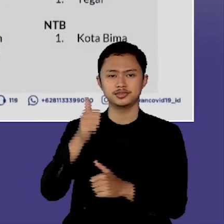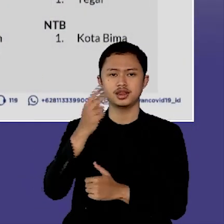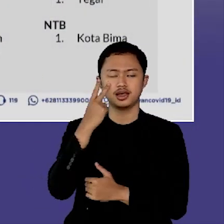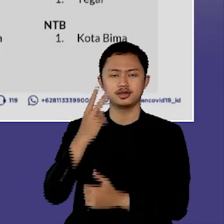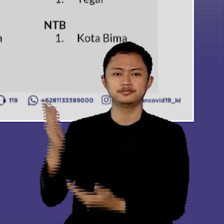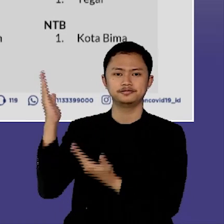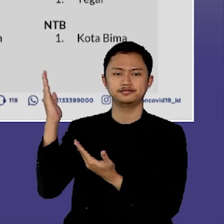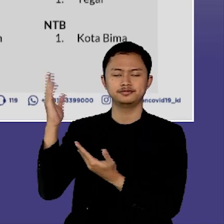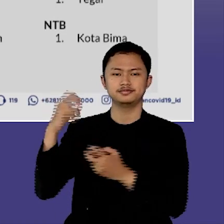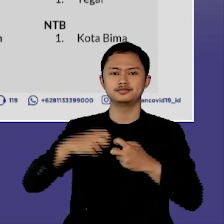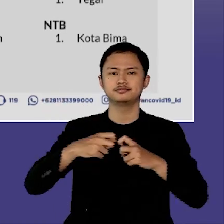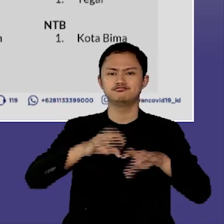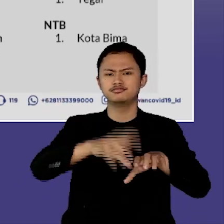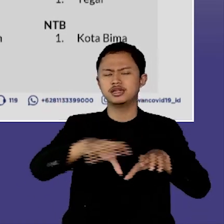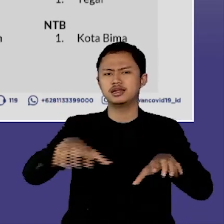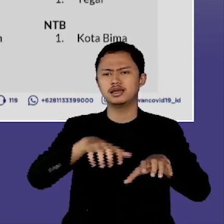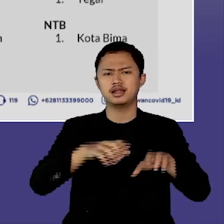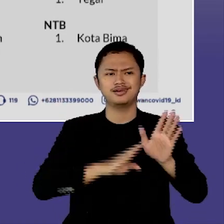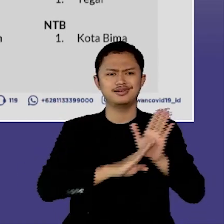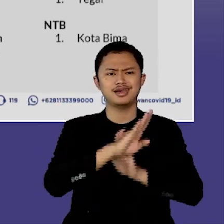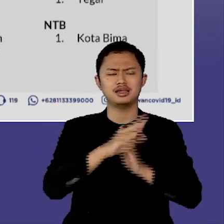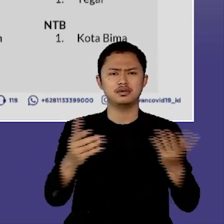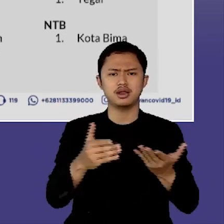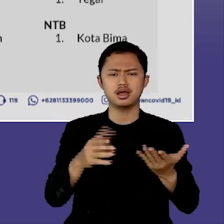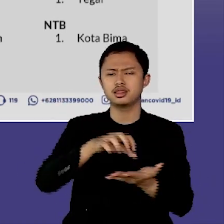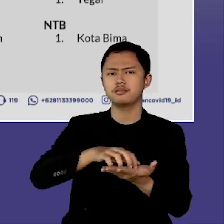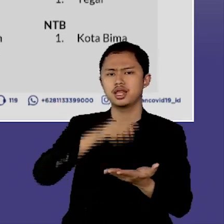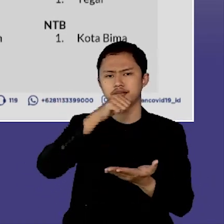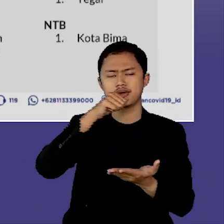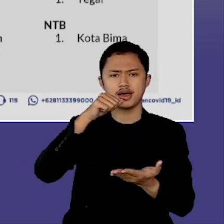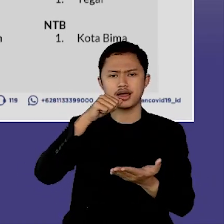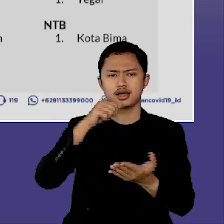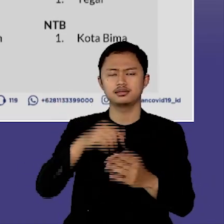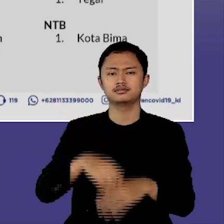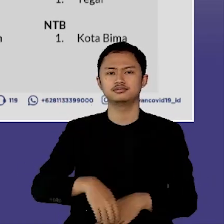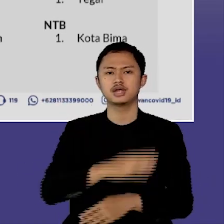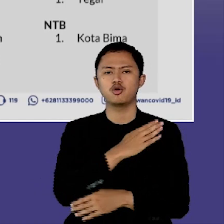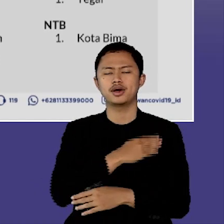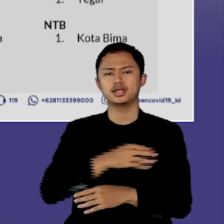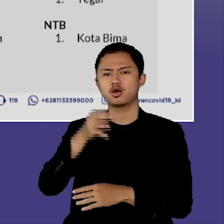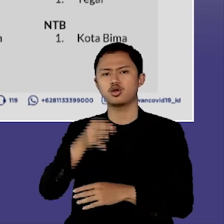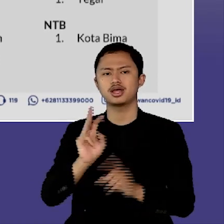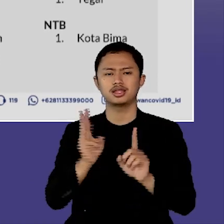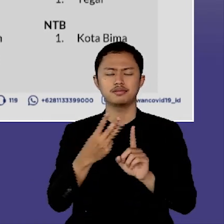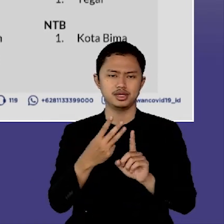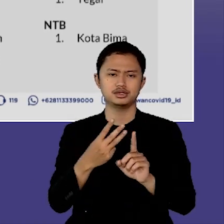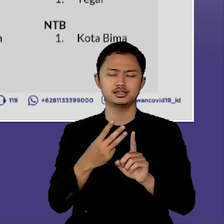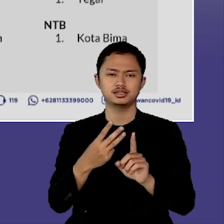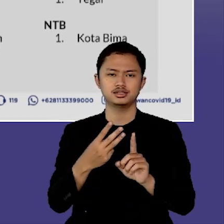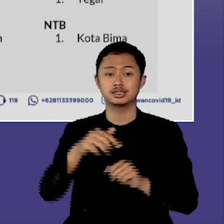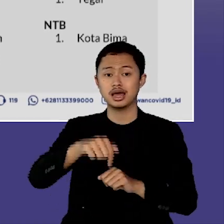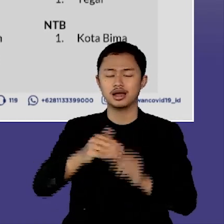terjadi kenaikan jumlah daerah pada zona merah dari 13 kabupaten-kota di minggu lalu